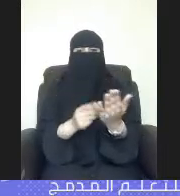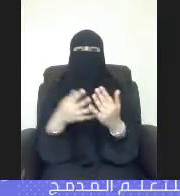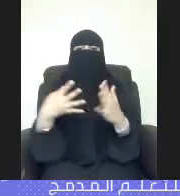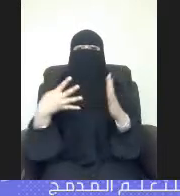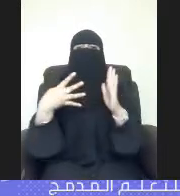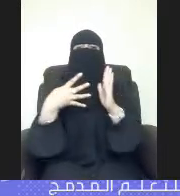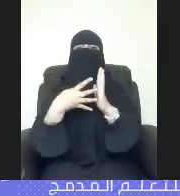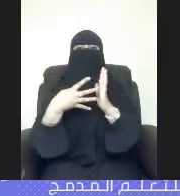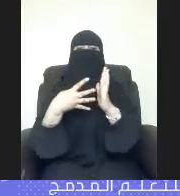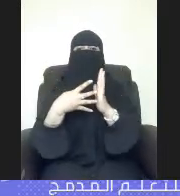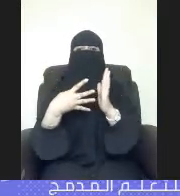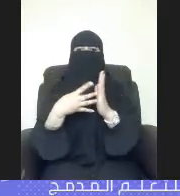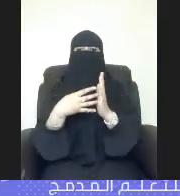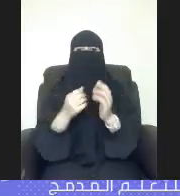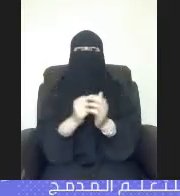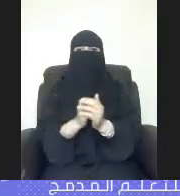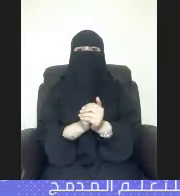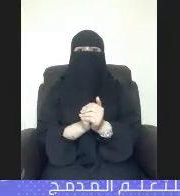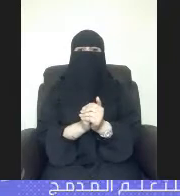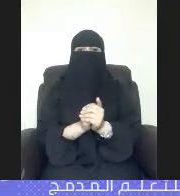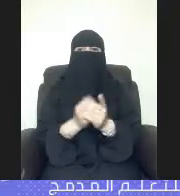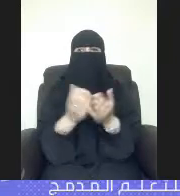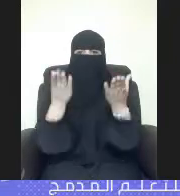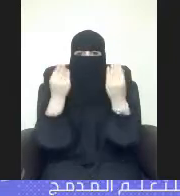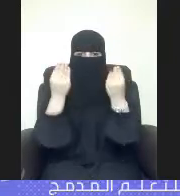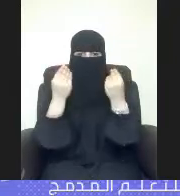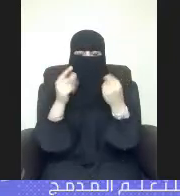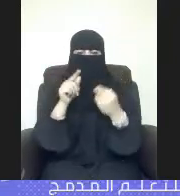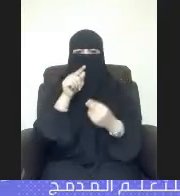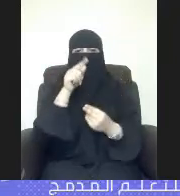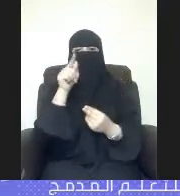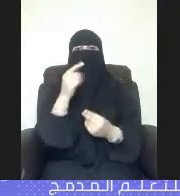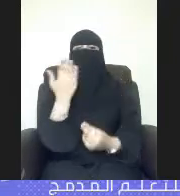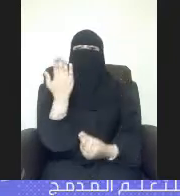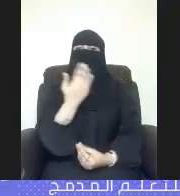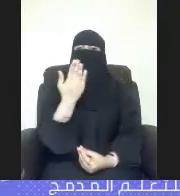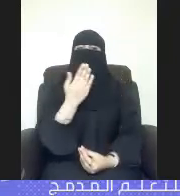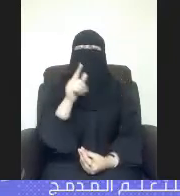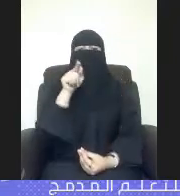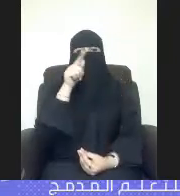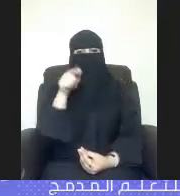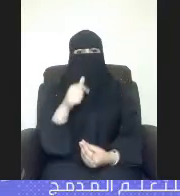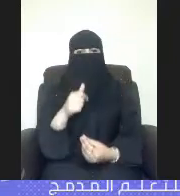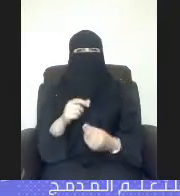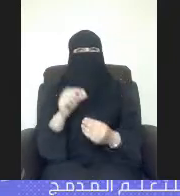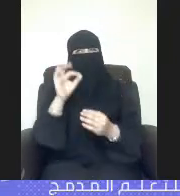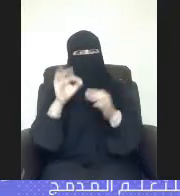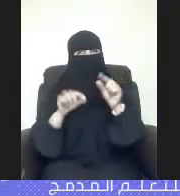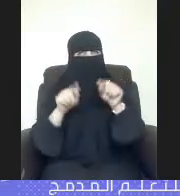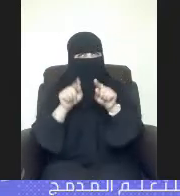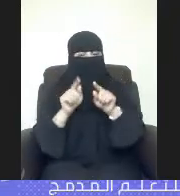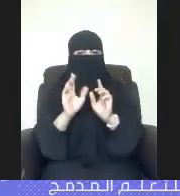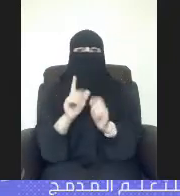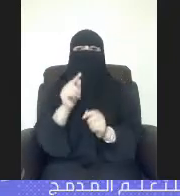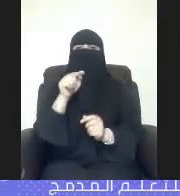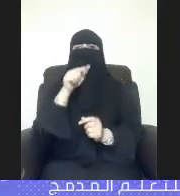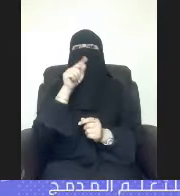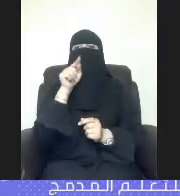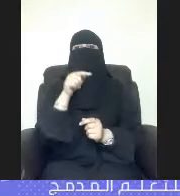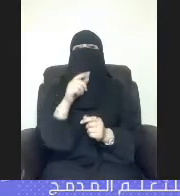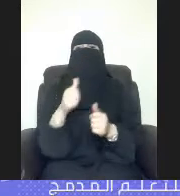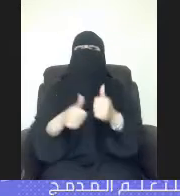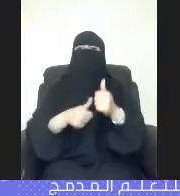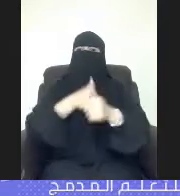تعليما وتدريسا وتقييما واختبارا كلها عن بعد قبل الجائحة بأربع سنوات.